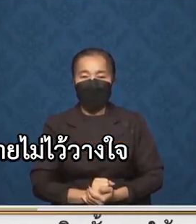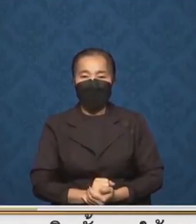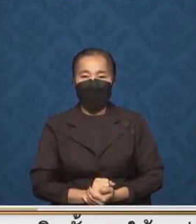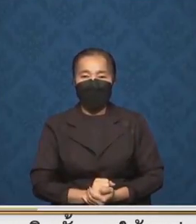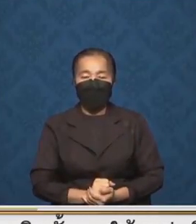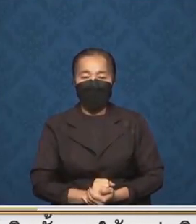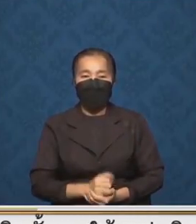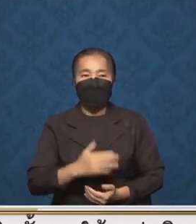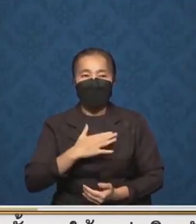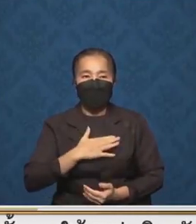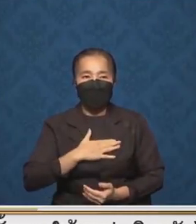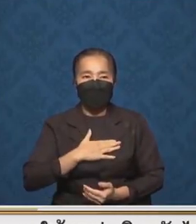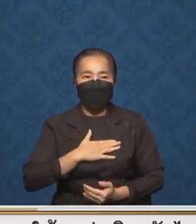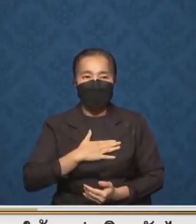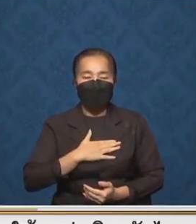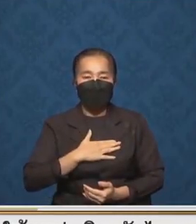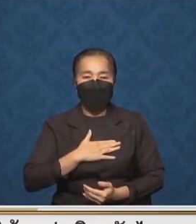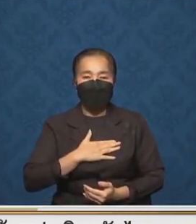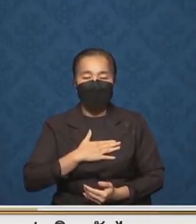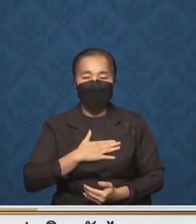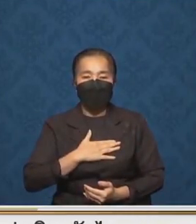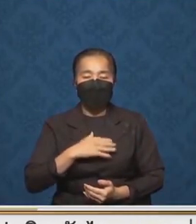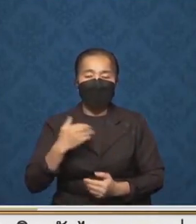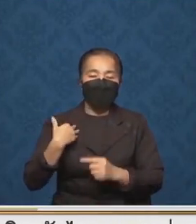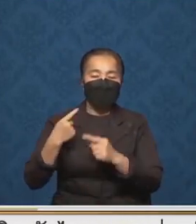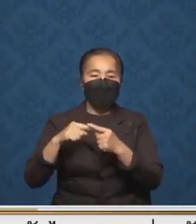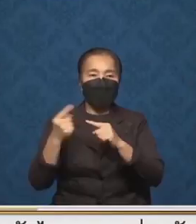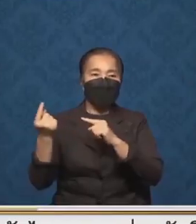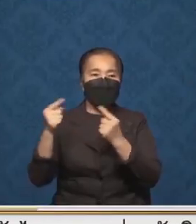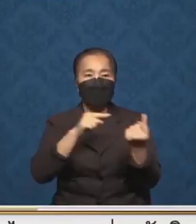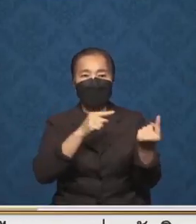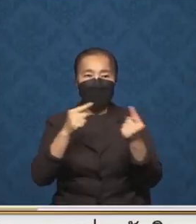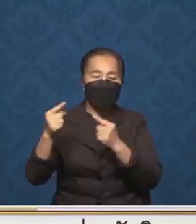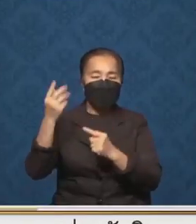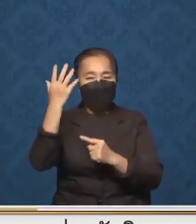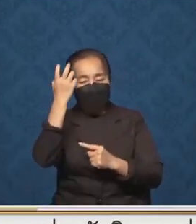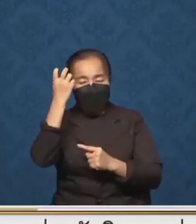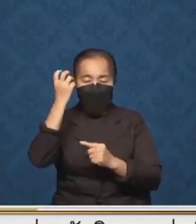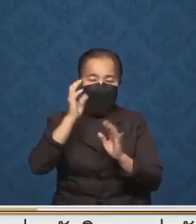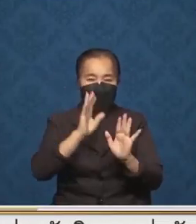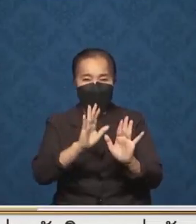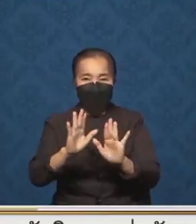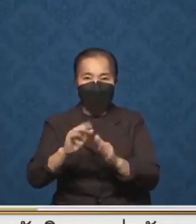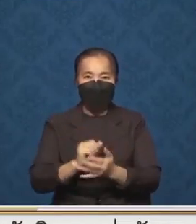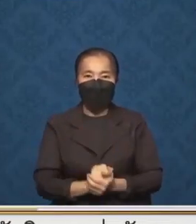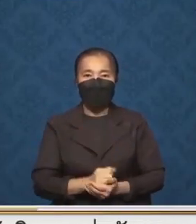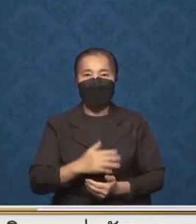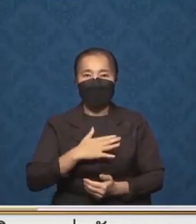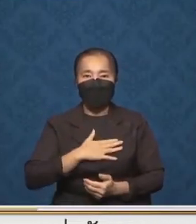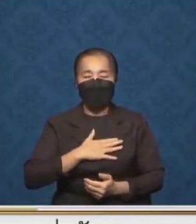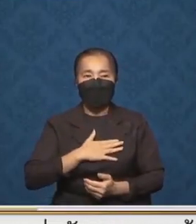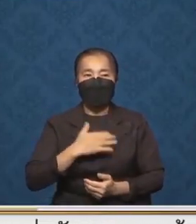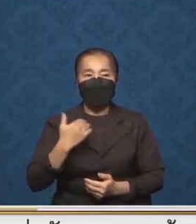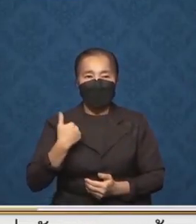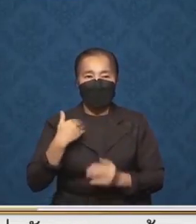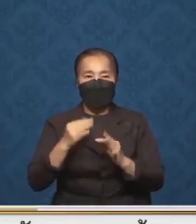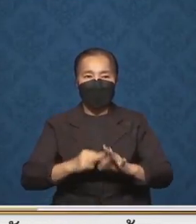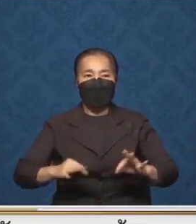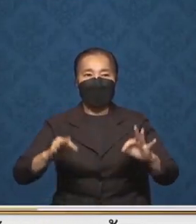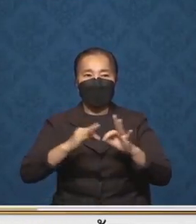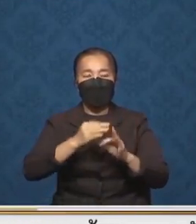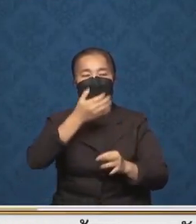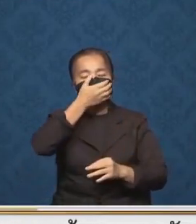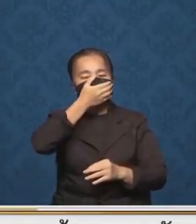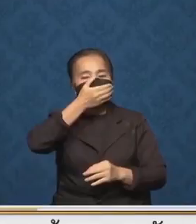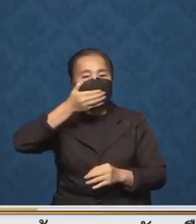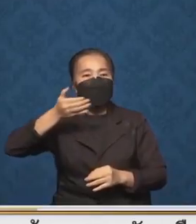ผมต้องการจะคลี่คลายบรรยากาศนะครับที่อาจจะดูซีเรียสไปสักนิดหนึ่งนะแล้ววันนี้ผมก็จำเป็นต้อง เปิดหน้าตรงนี้เพ